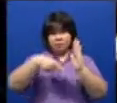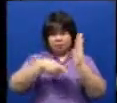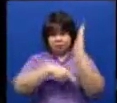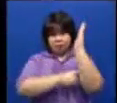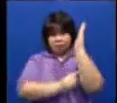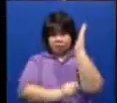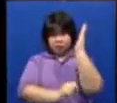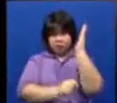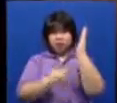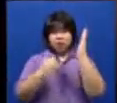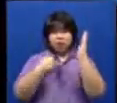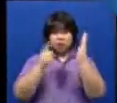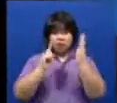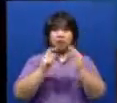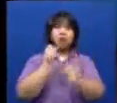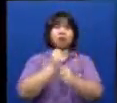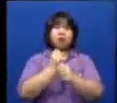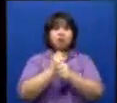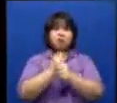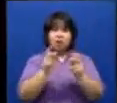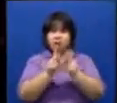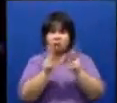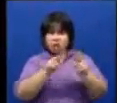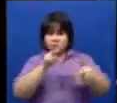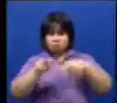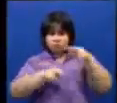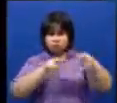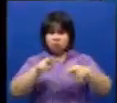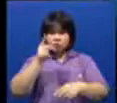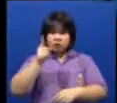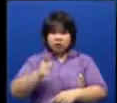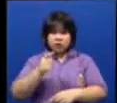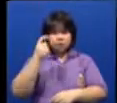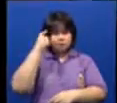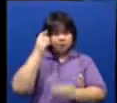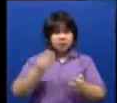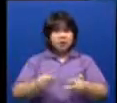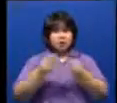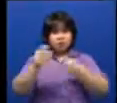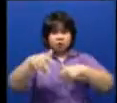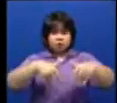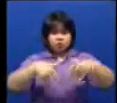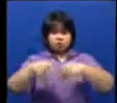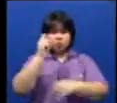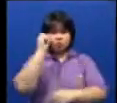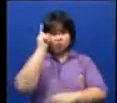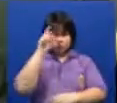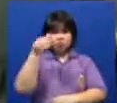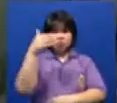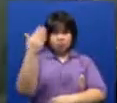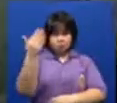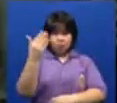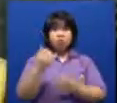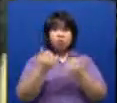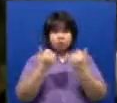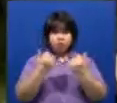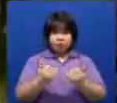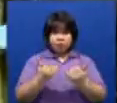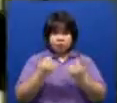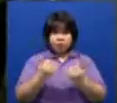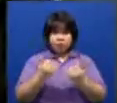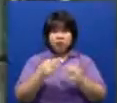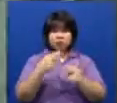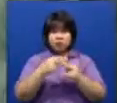ทั้งนี้มีการตั้งคณะกรรมการแสวงหาข้อเท็จจริงและเร่งสร้างความเข้าใจกับประชาชนในพื้นที่แล้วขณะที่พลเอก